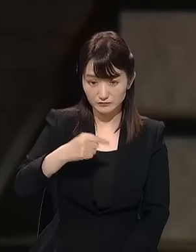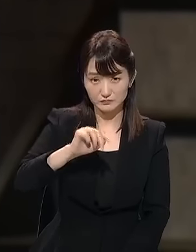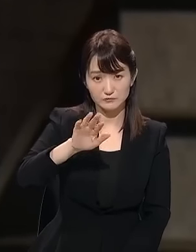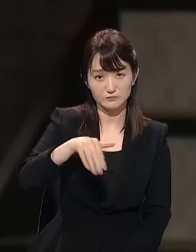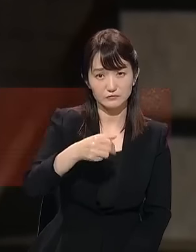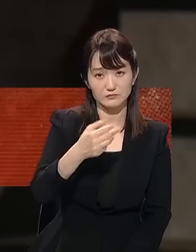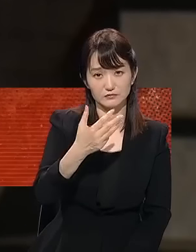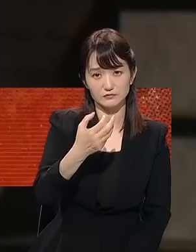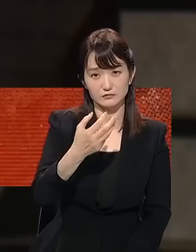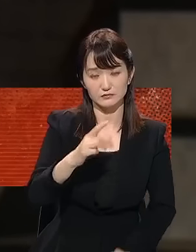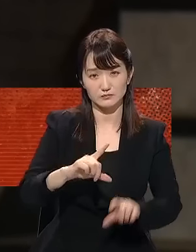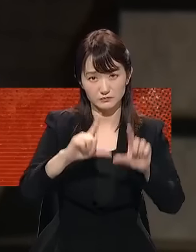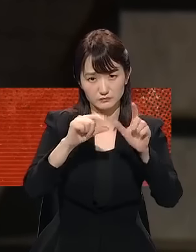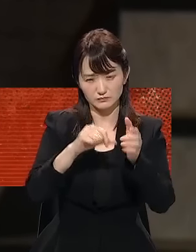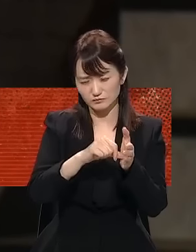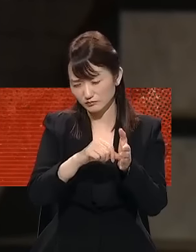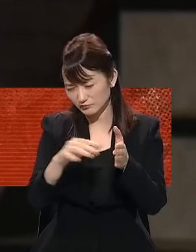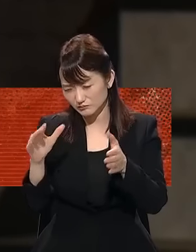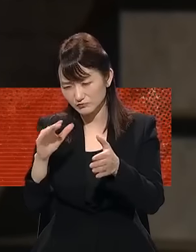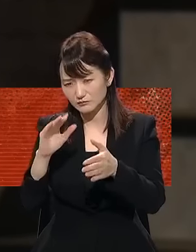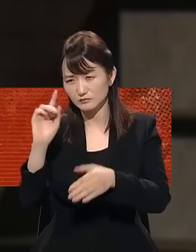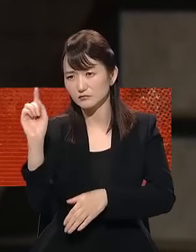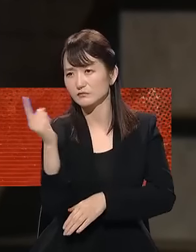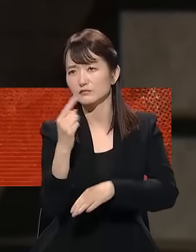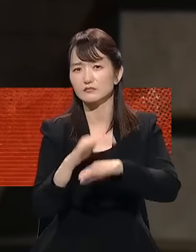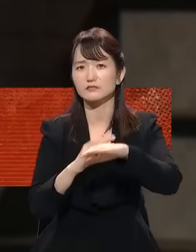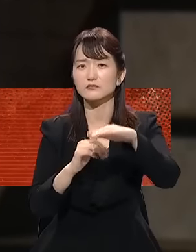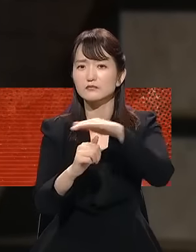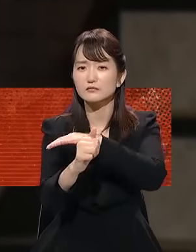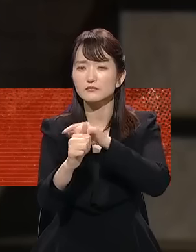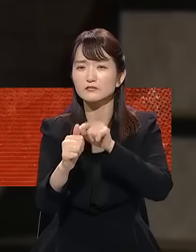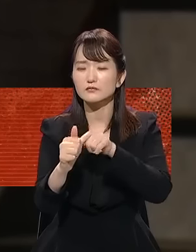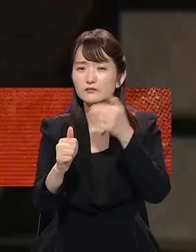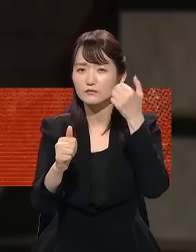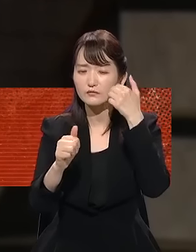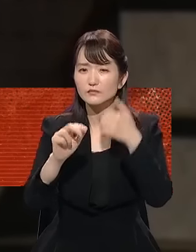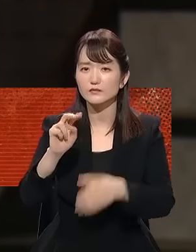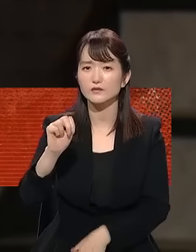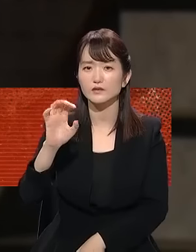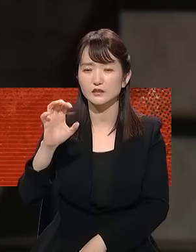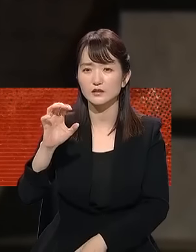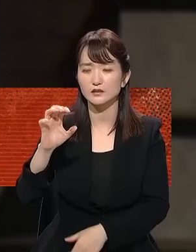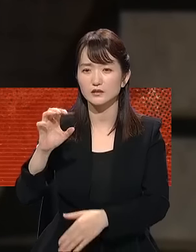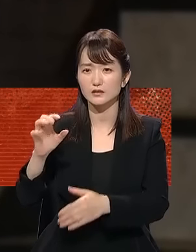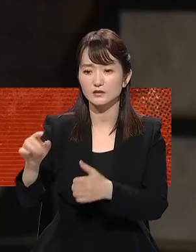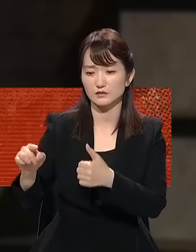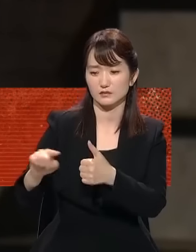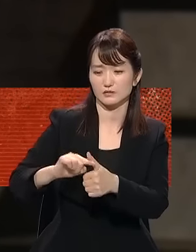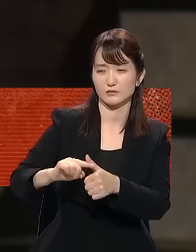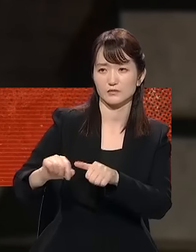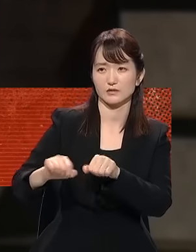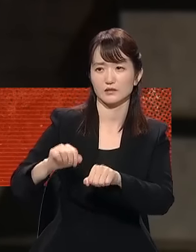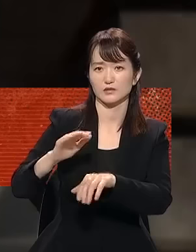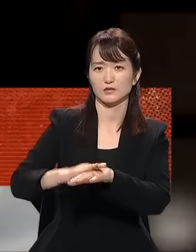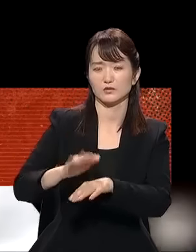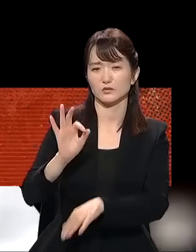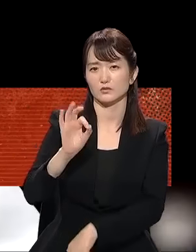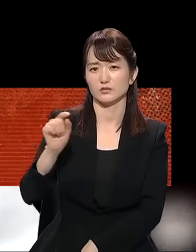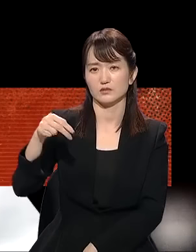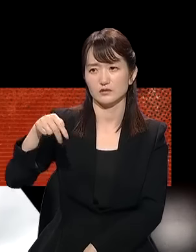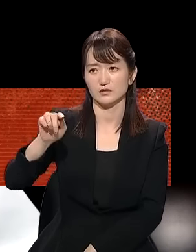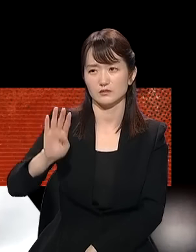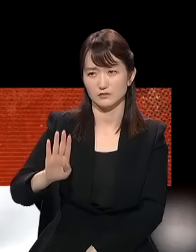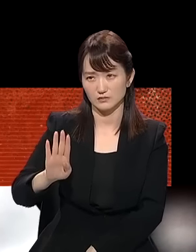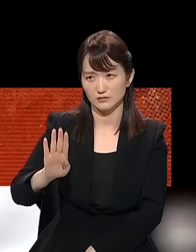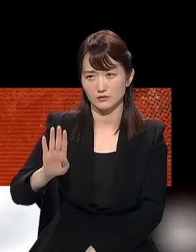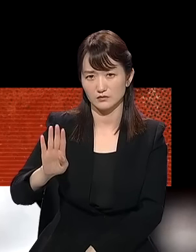1988년생 유명 야구 선수는 지금 nc 다이노스에서 맹활약 중인 손화섭 선수다고 이제